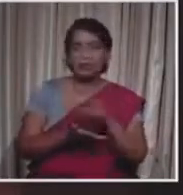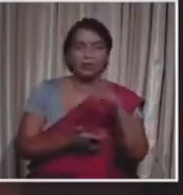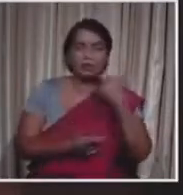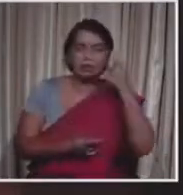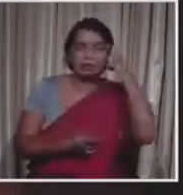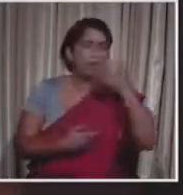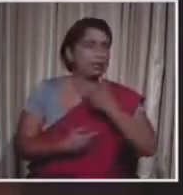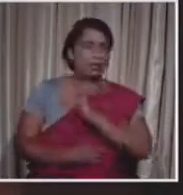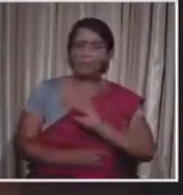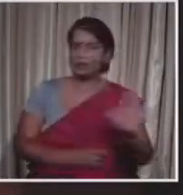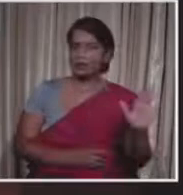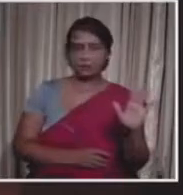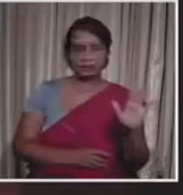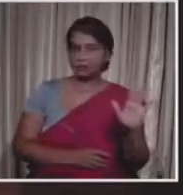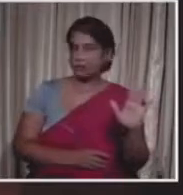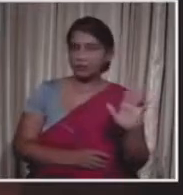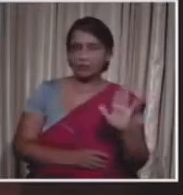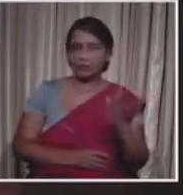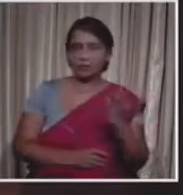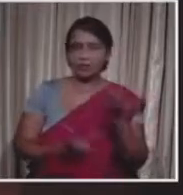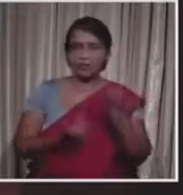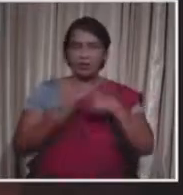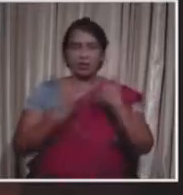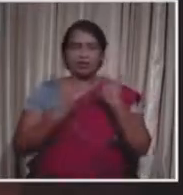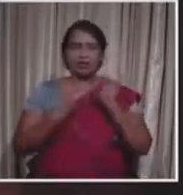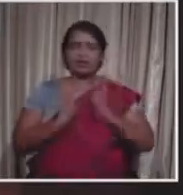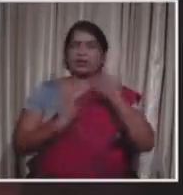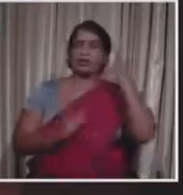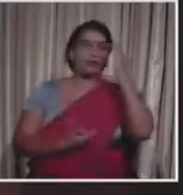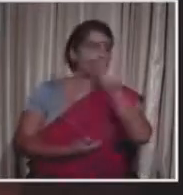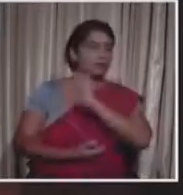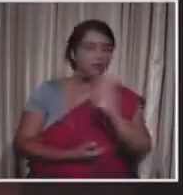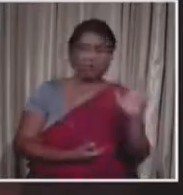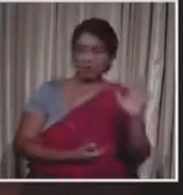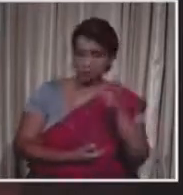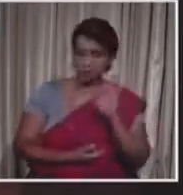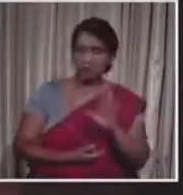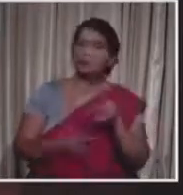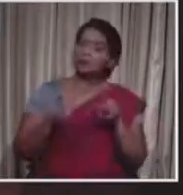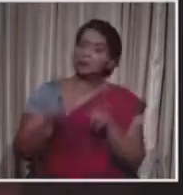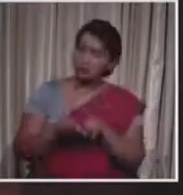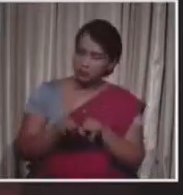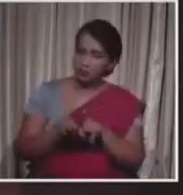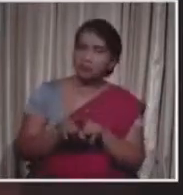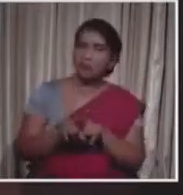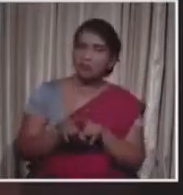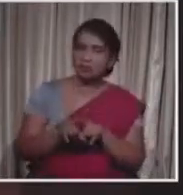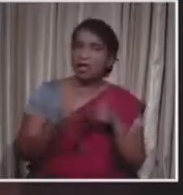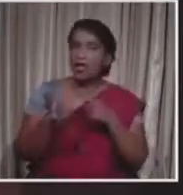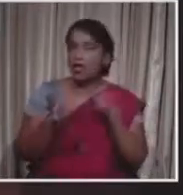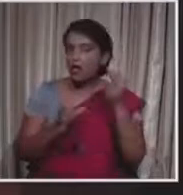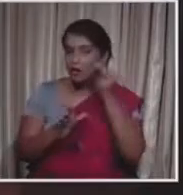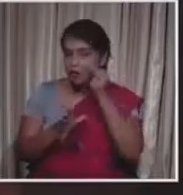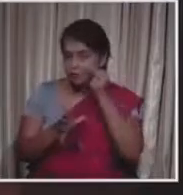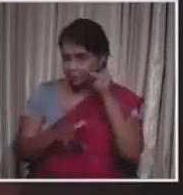කම්පාවක් නැහැ. කිසිම ආපහු හැරී බැලීමක් නැහැ. ඒ නිසා ඒ වගේම අනුර කුමාර